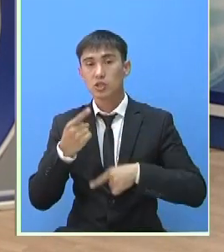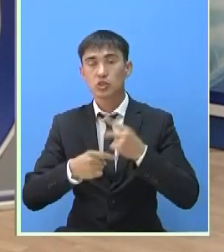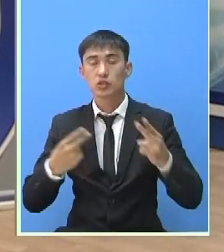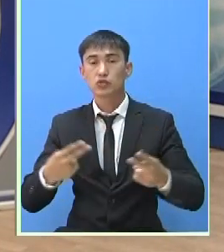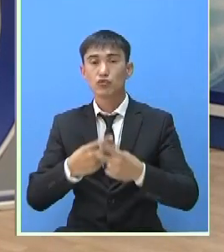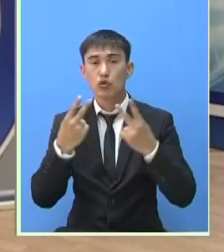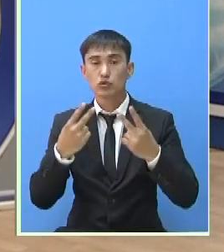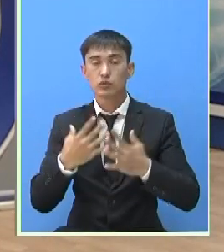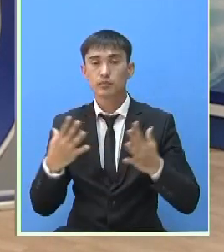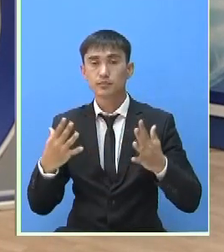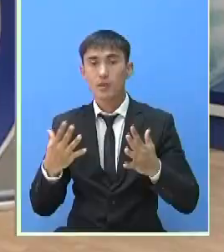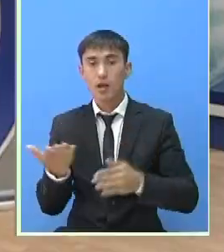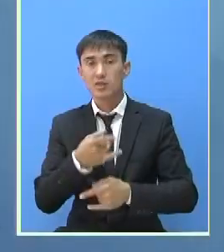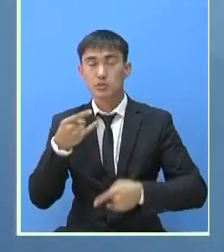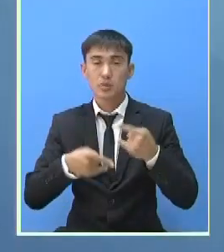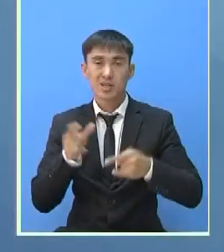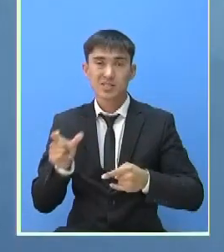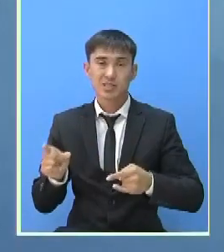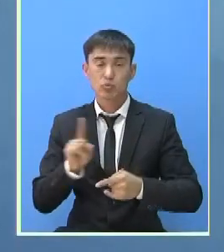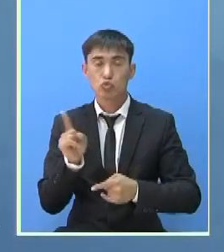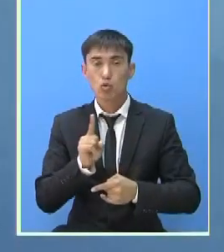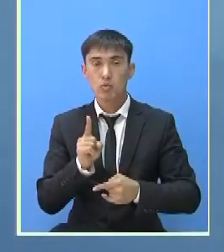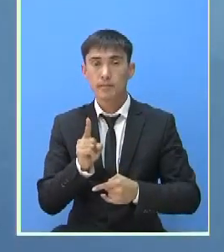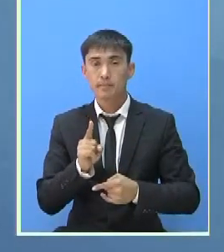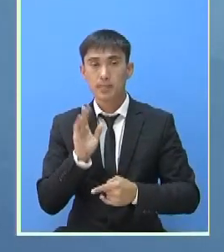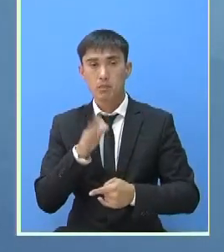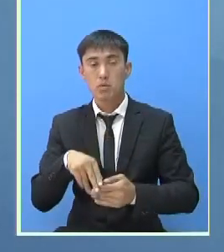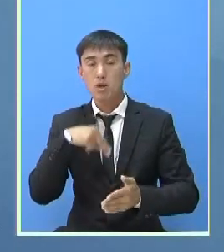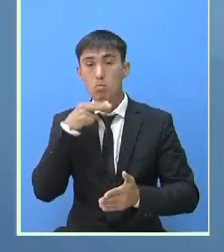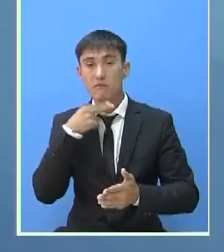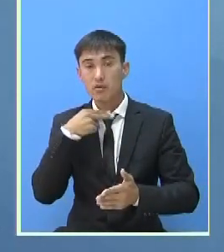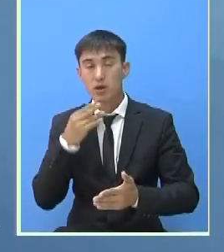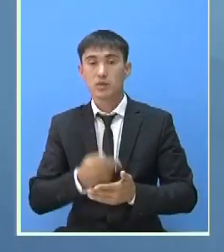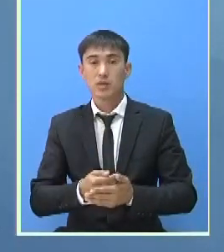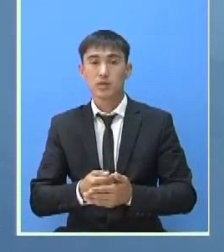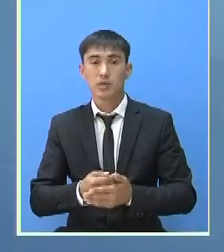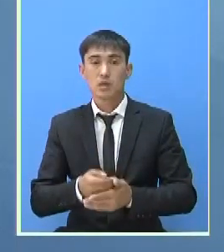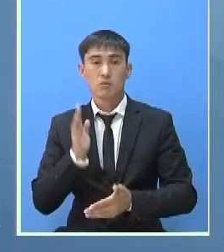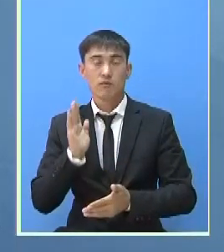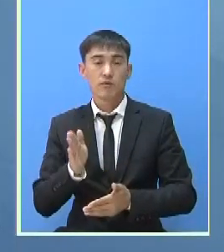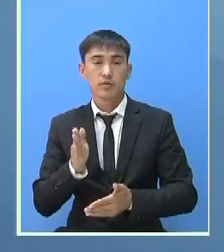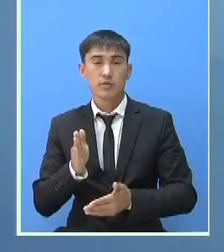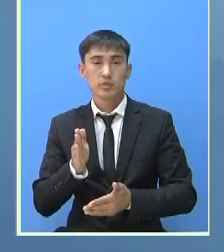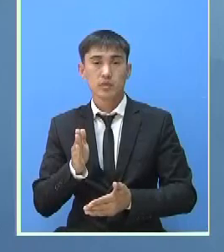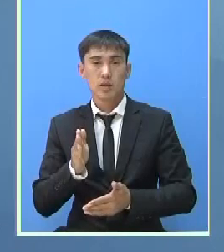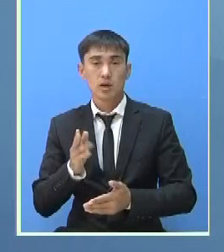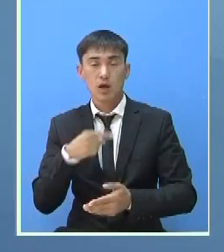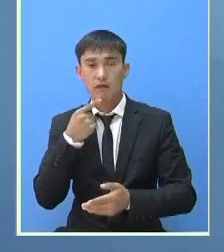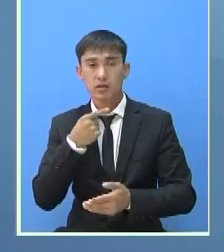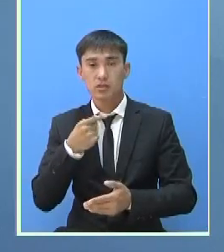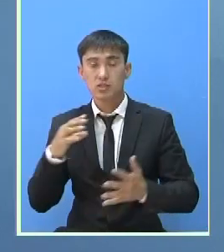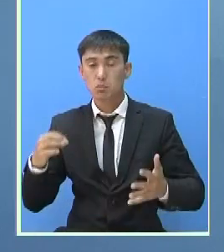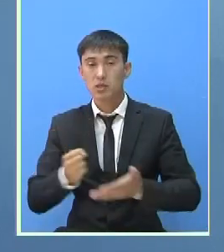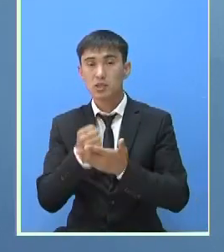звезд. Ну а нашим телезрителям, чтобы были более внимательны, ведь как говорится,